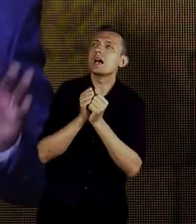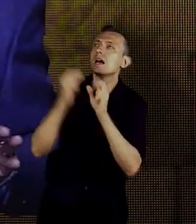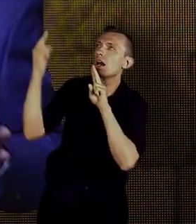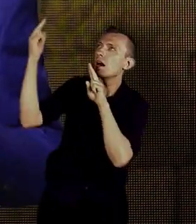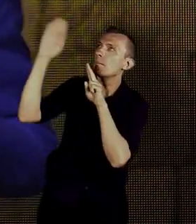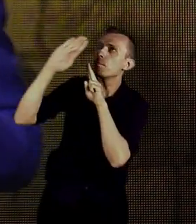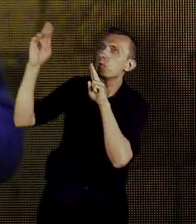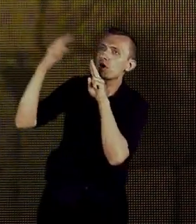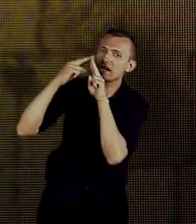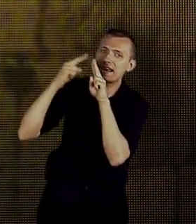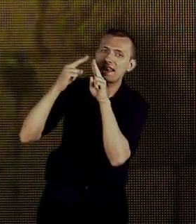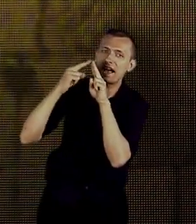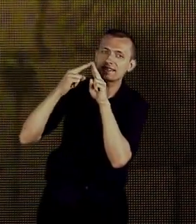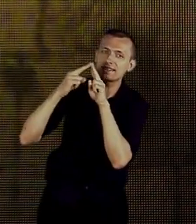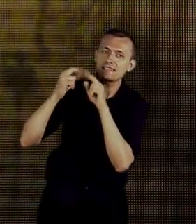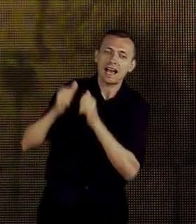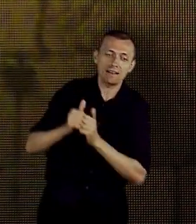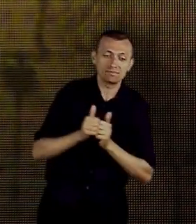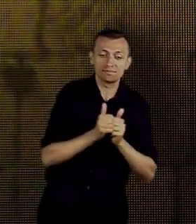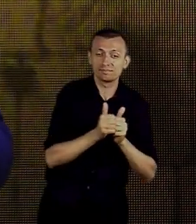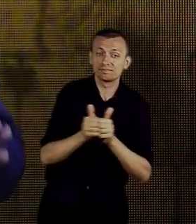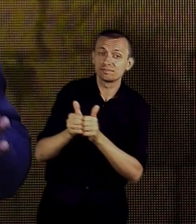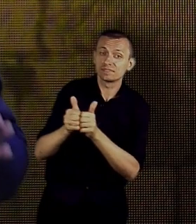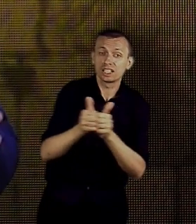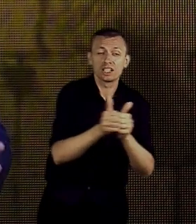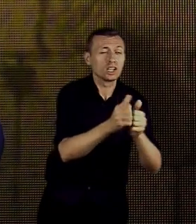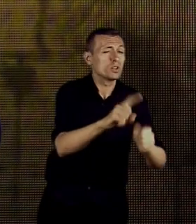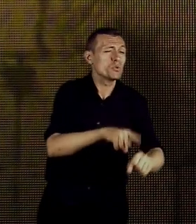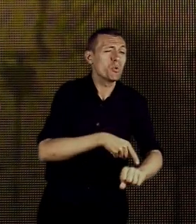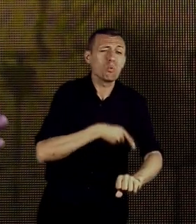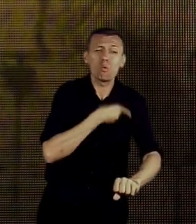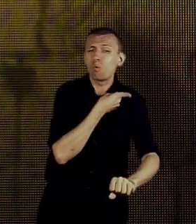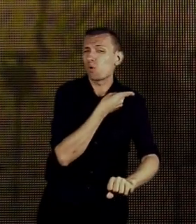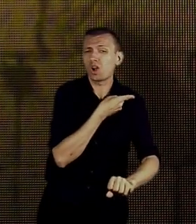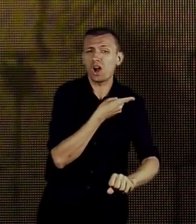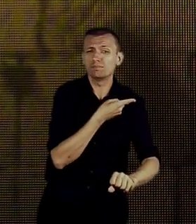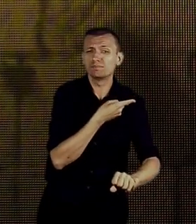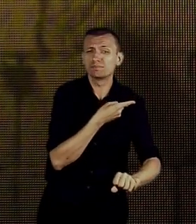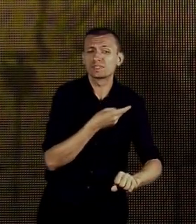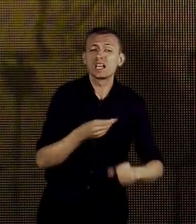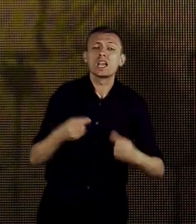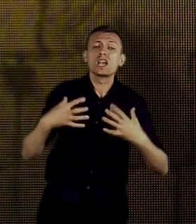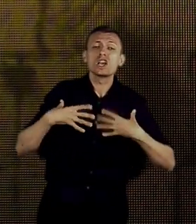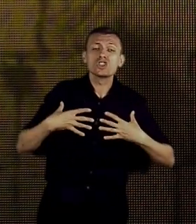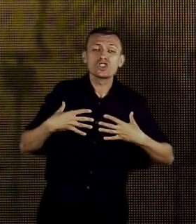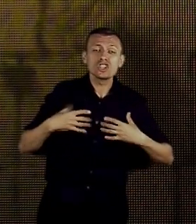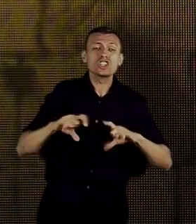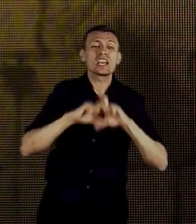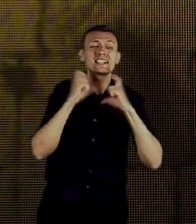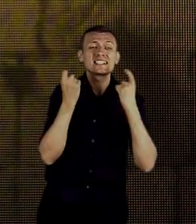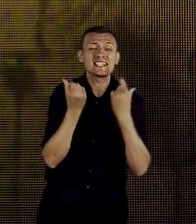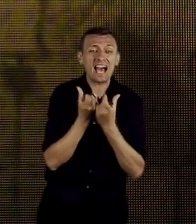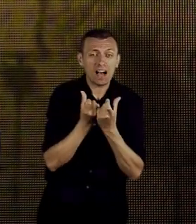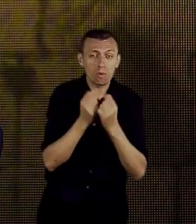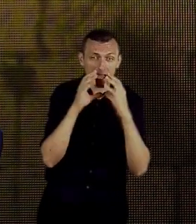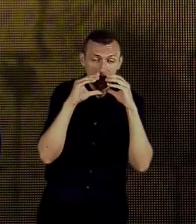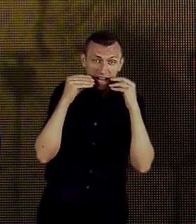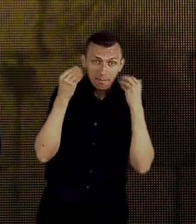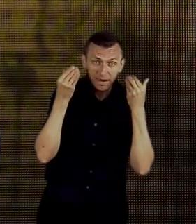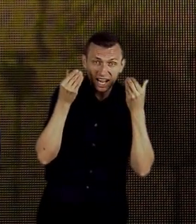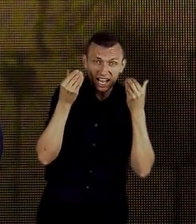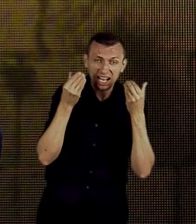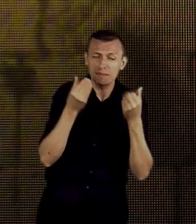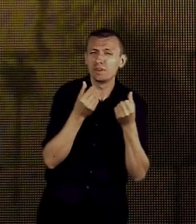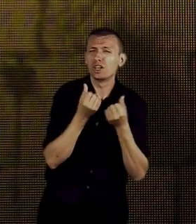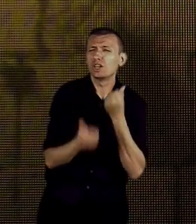było jedną wielką, przeogromną próbą, a ta dotycząca Izaaka miała miejsce dopiero